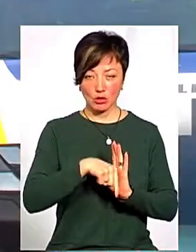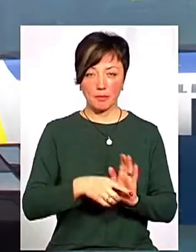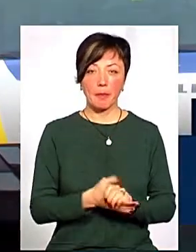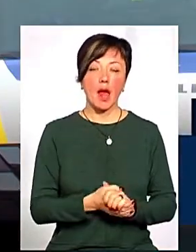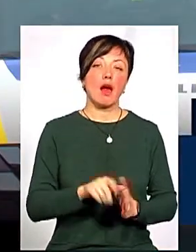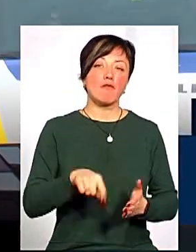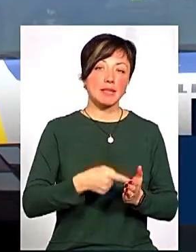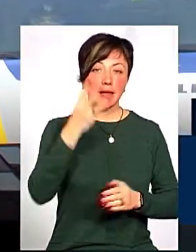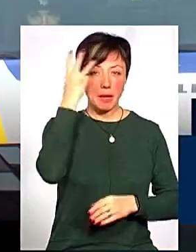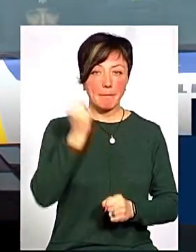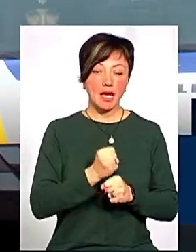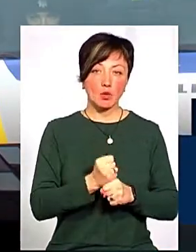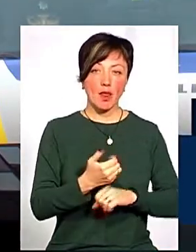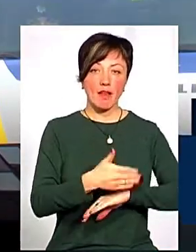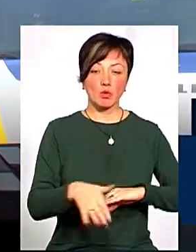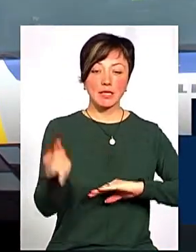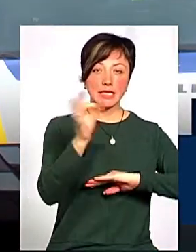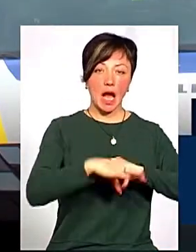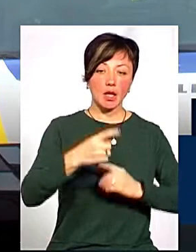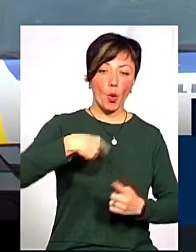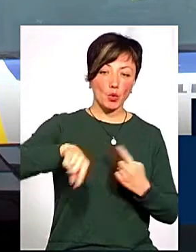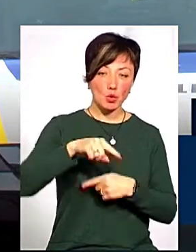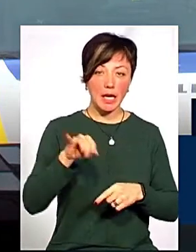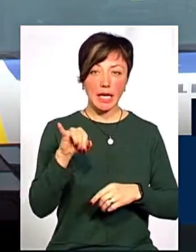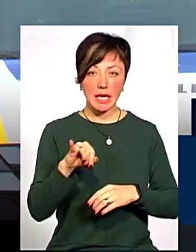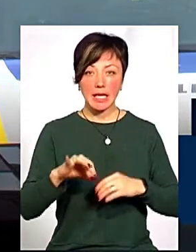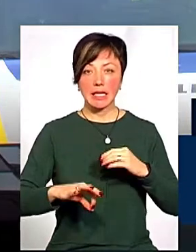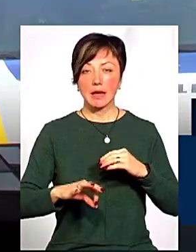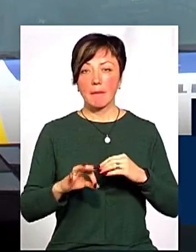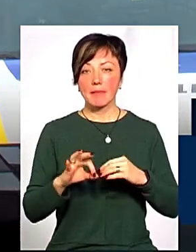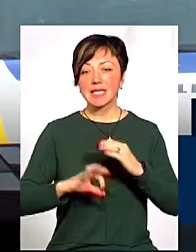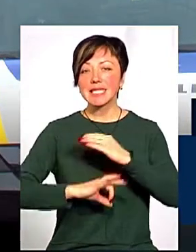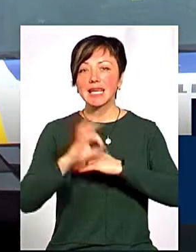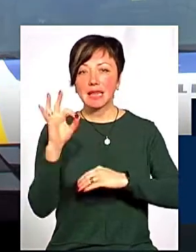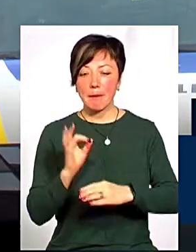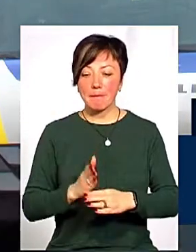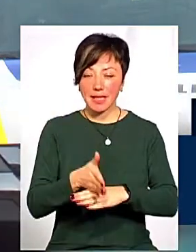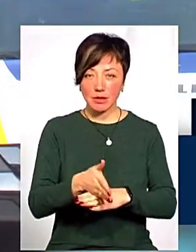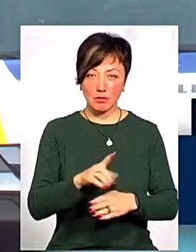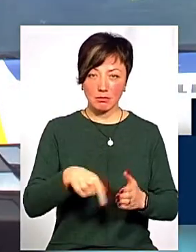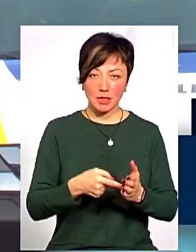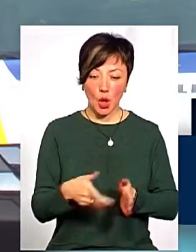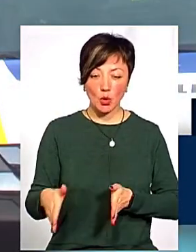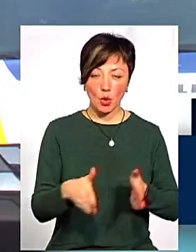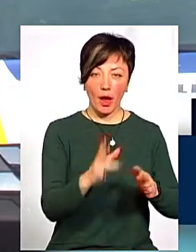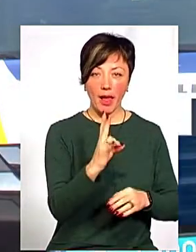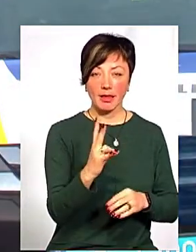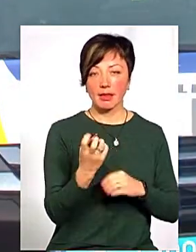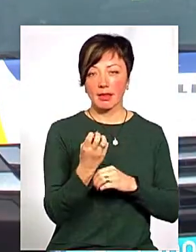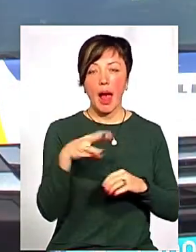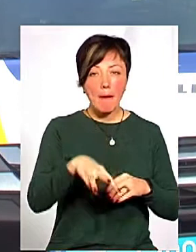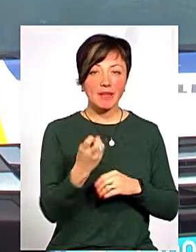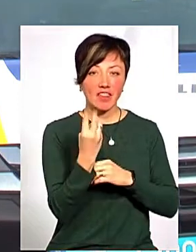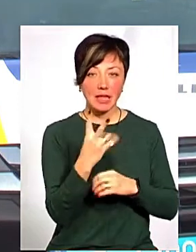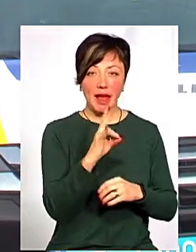місті Хмельницькому працюють на вулиці Західноокружній та на східному під'їзді до міста. Та також на автодорогах, саме напрямок М12 та